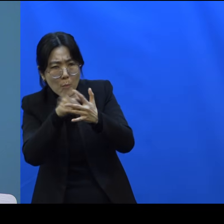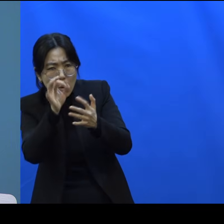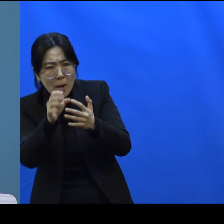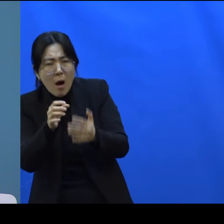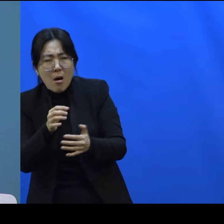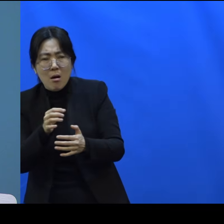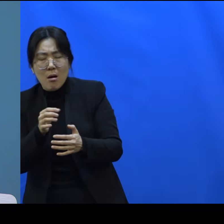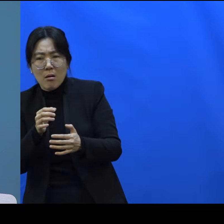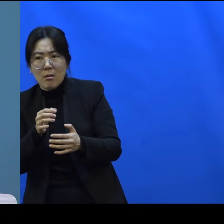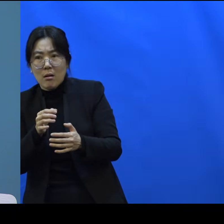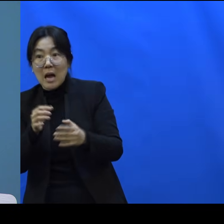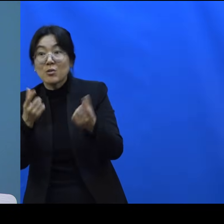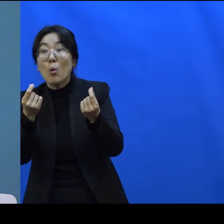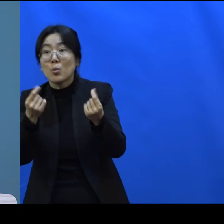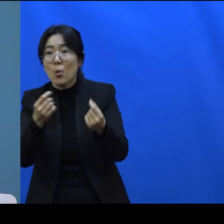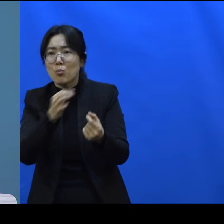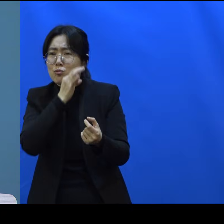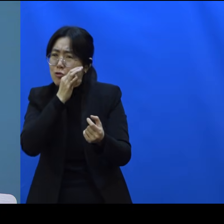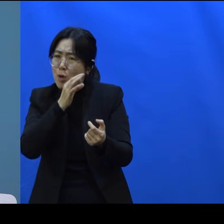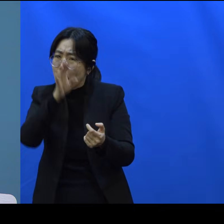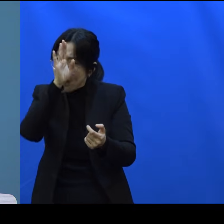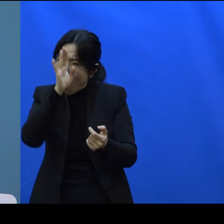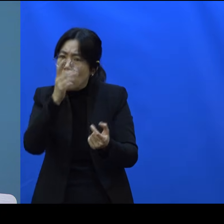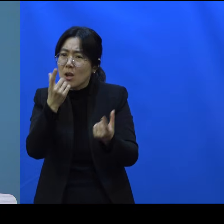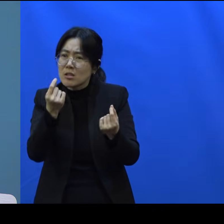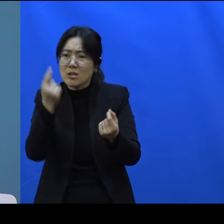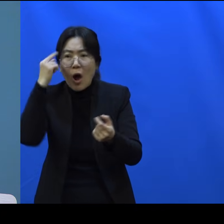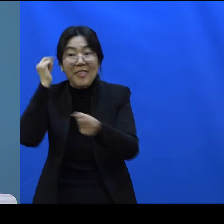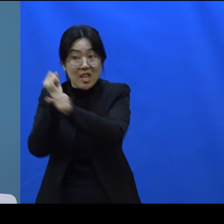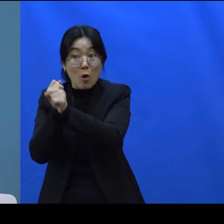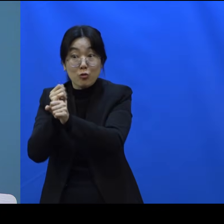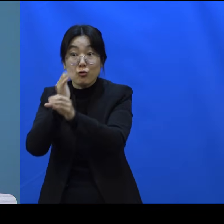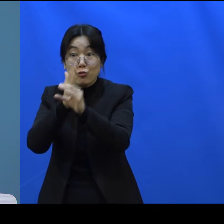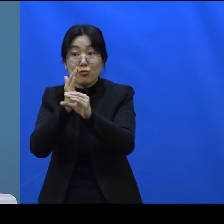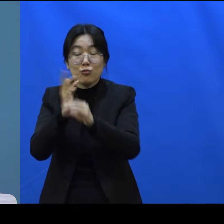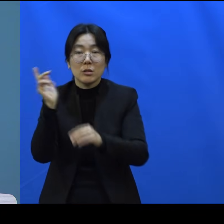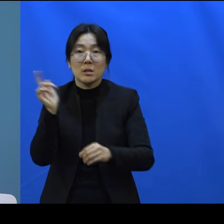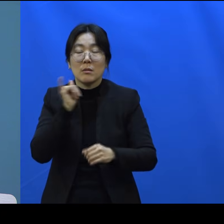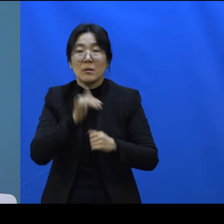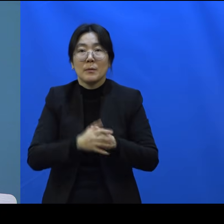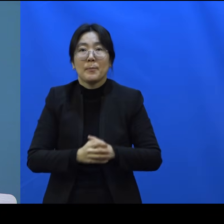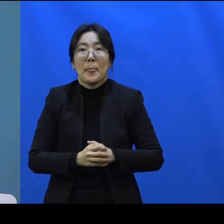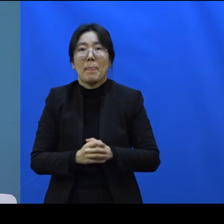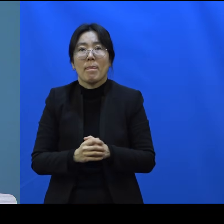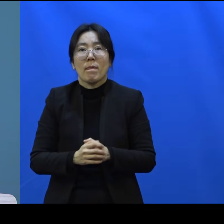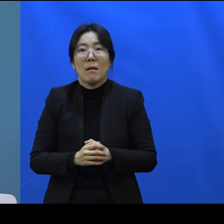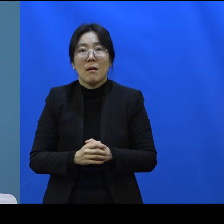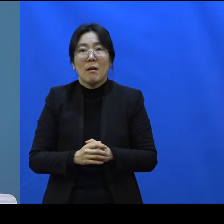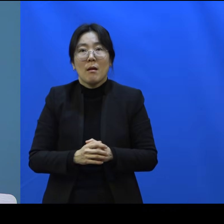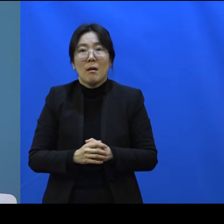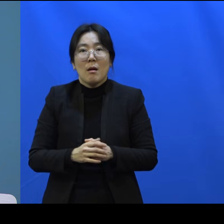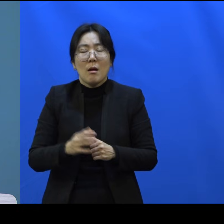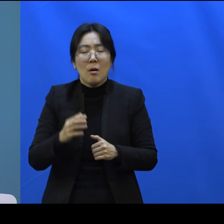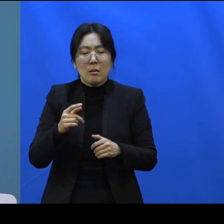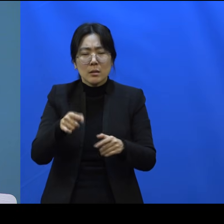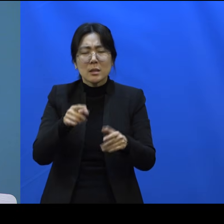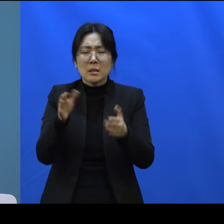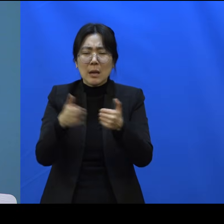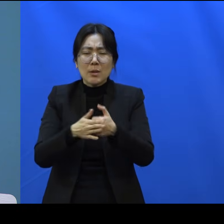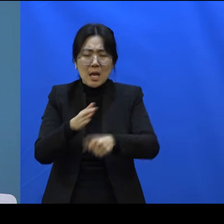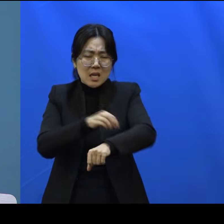것이었을 수도 있다. 이제 그렇게 말들을 해요. 그러니까 너무 힘들게 한 거죠. 그러니까 오죽하면